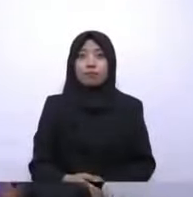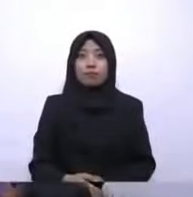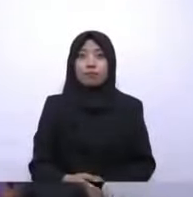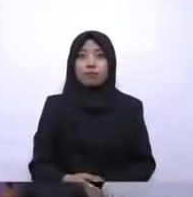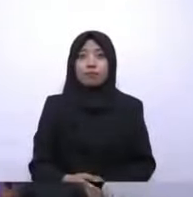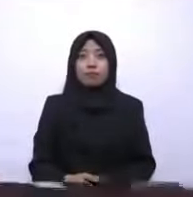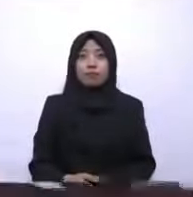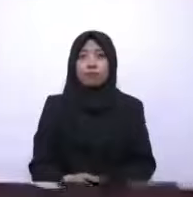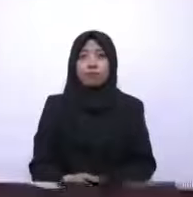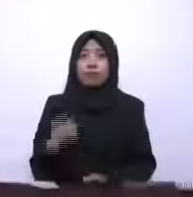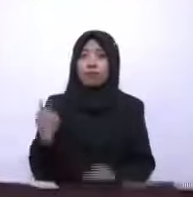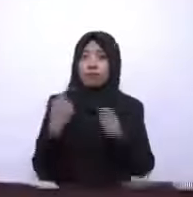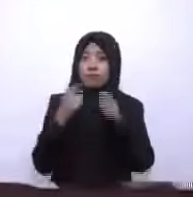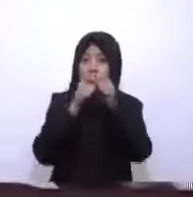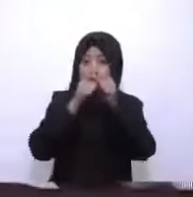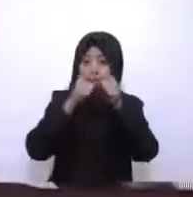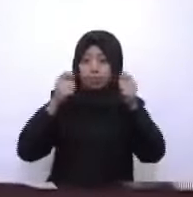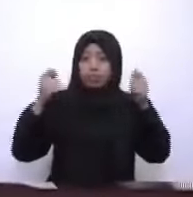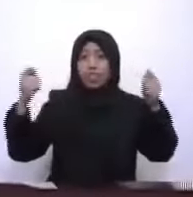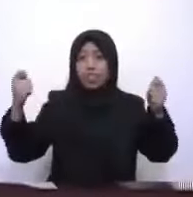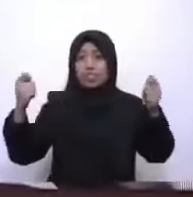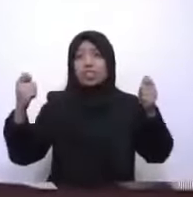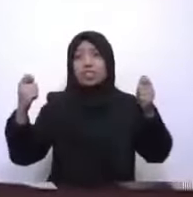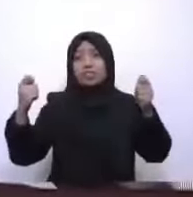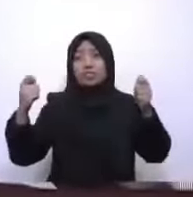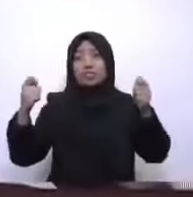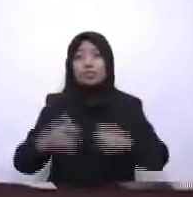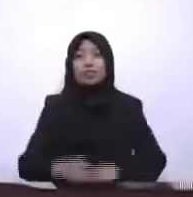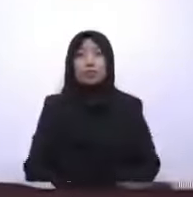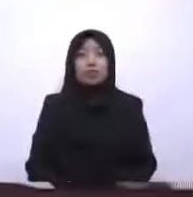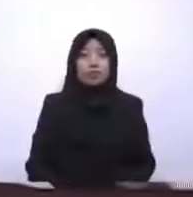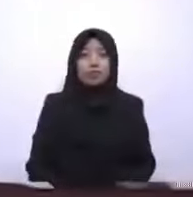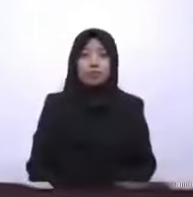Baik, kita buka bersama kertas berisi indikator dan subtemanya.